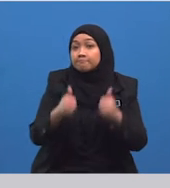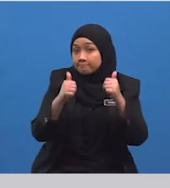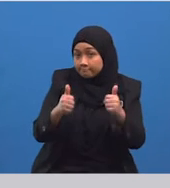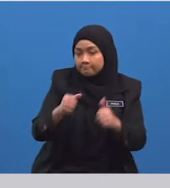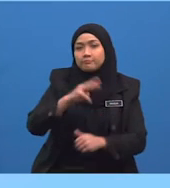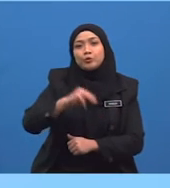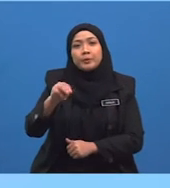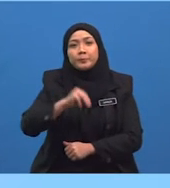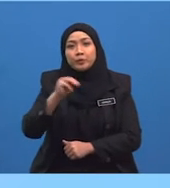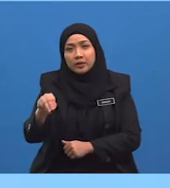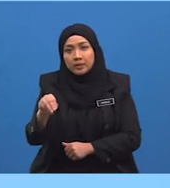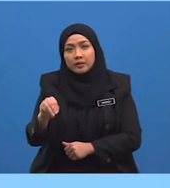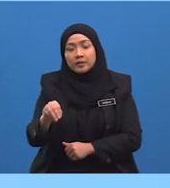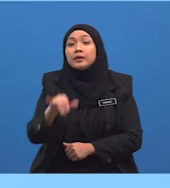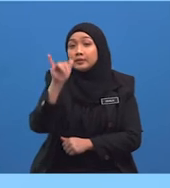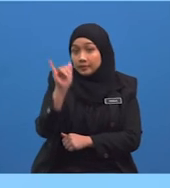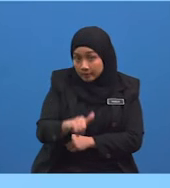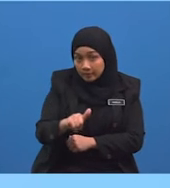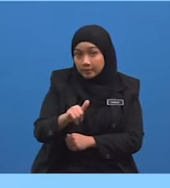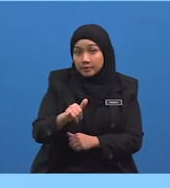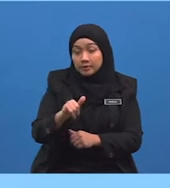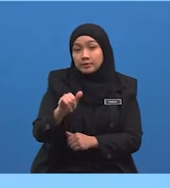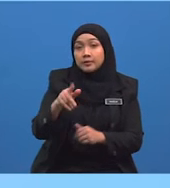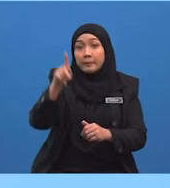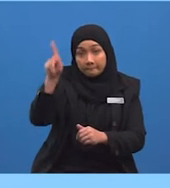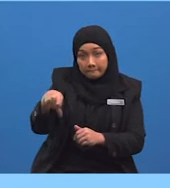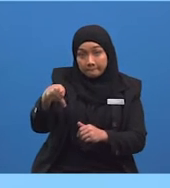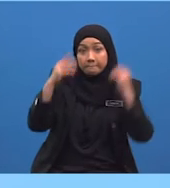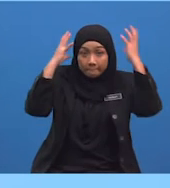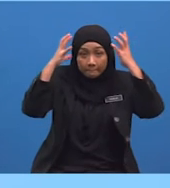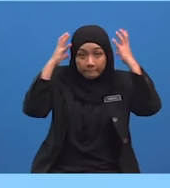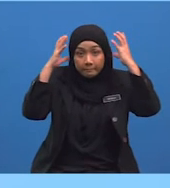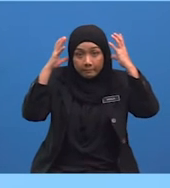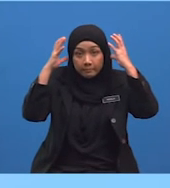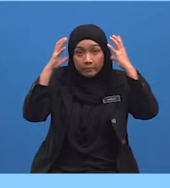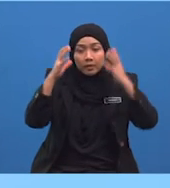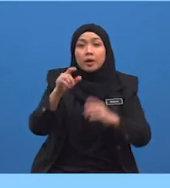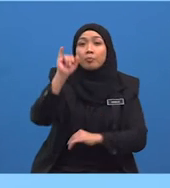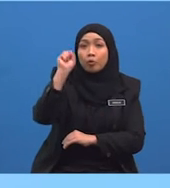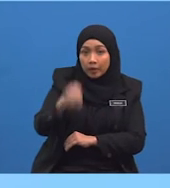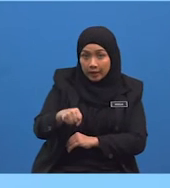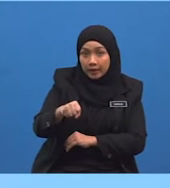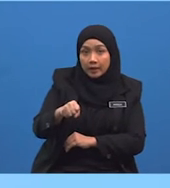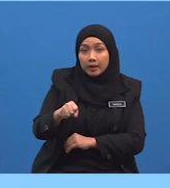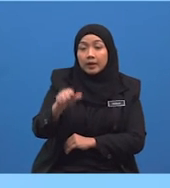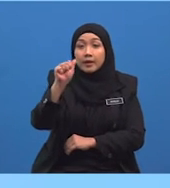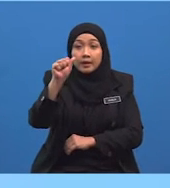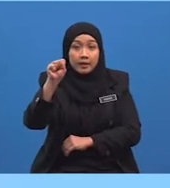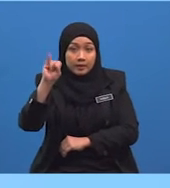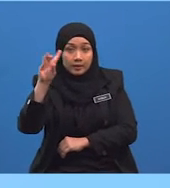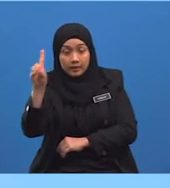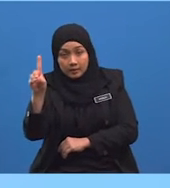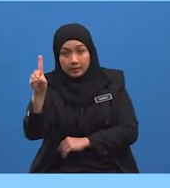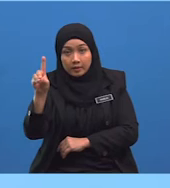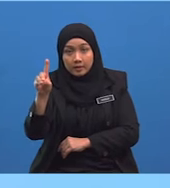Bagus, murid-murid. Ya, perapi rambut merupakan bahan yang berasid yang menyuturkan syampu